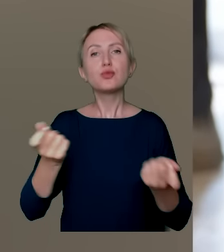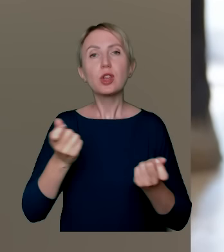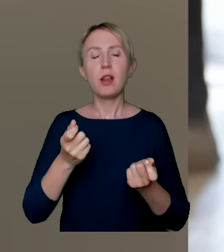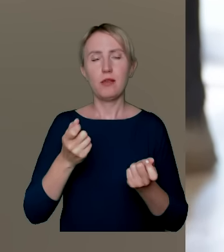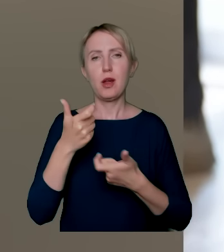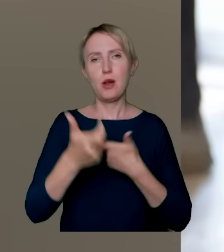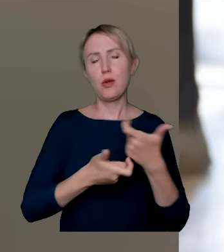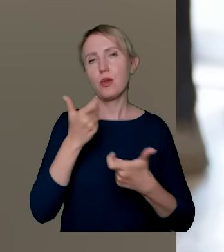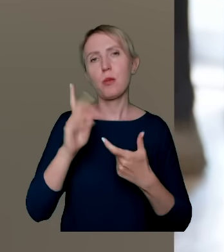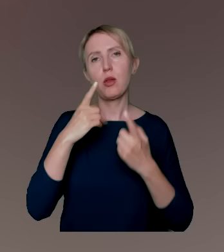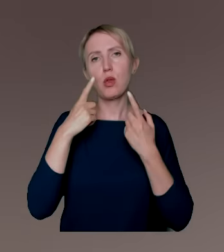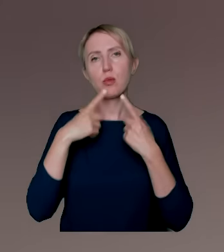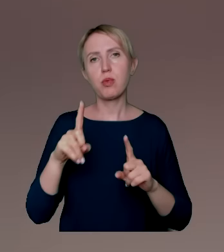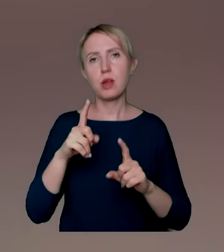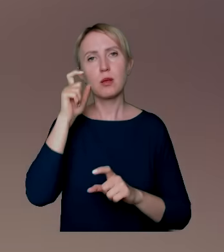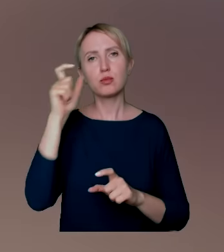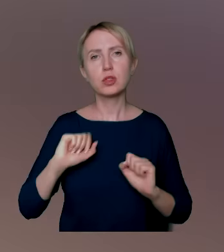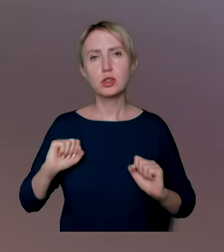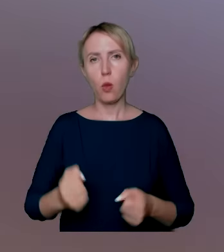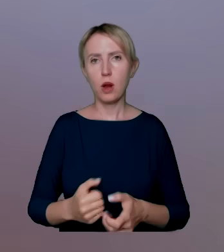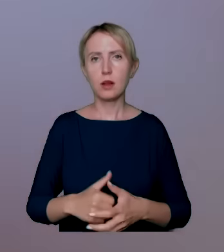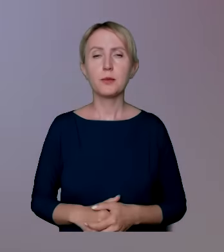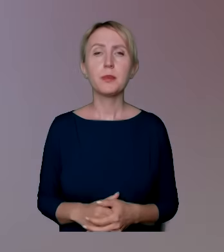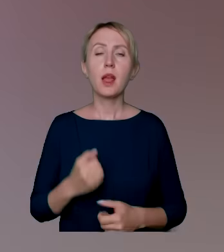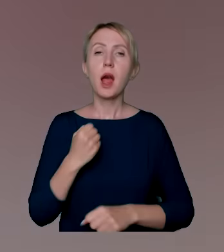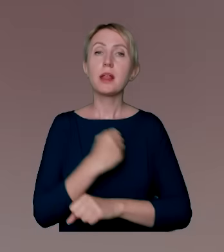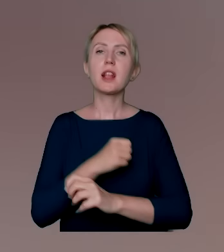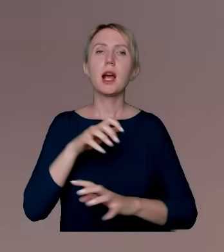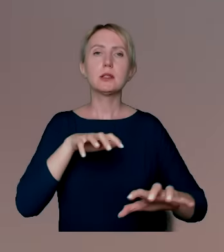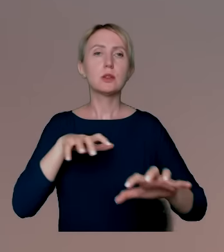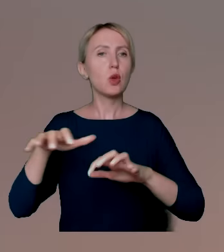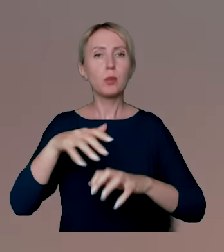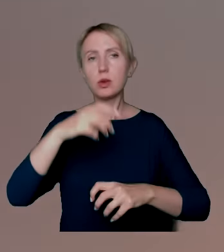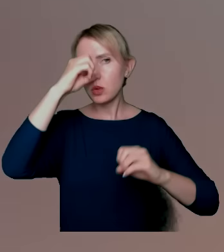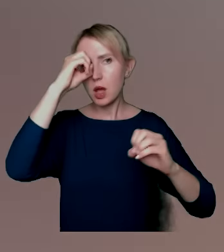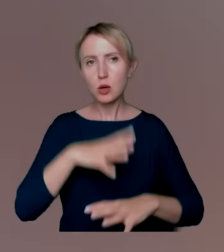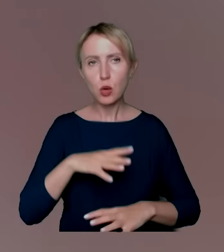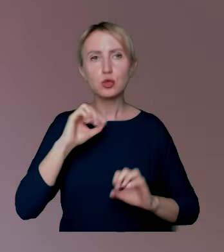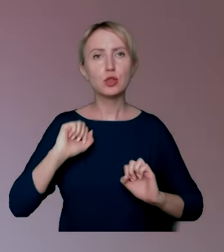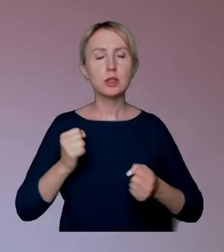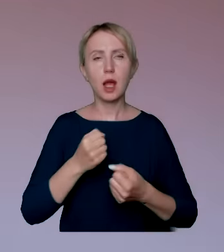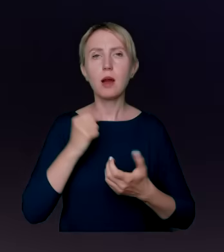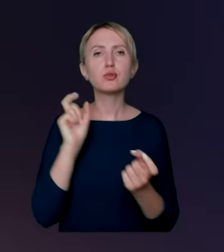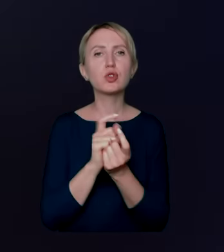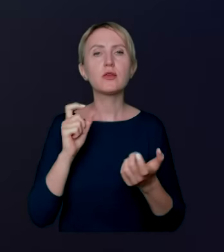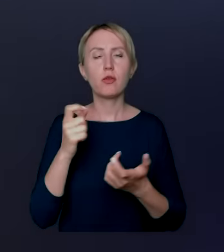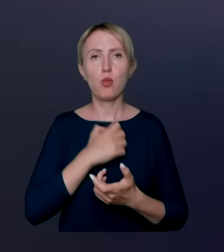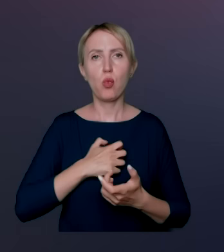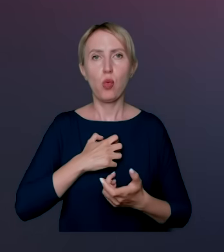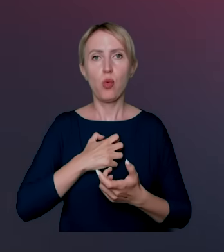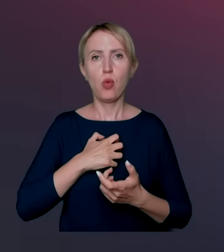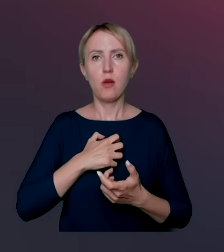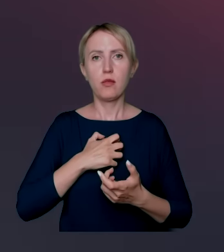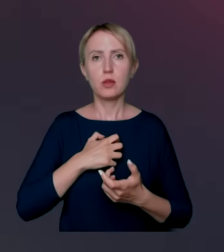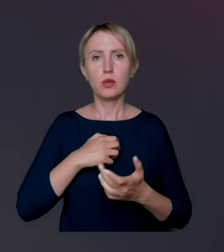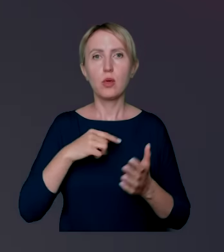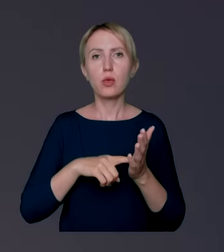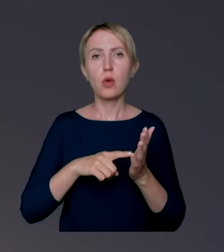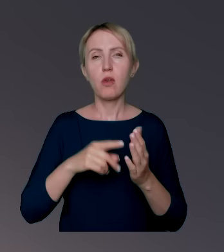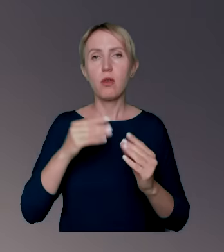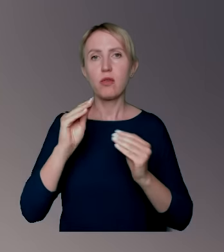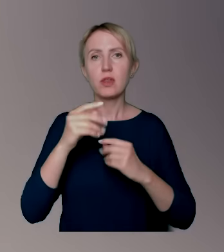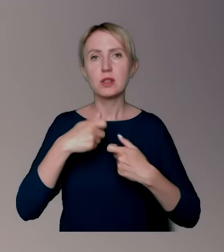odpowiedzą za swoją przestępczą działalność. Narkotyk zombie to najsilniejszy na świecie lek przeciwbólowy o działaniu psychoaktywnym. W związku z nasilającą się